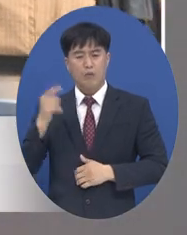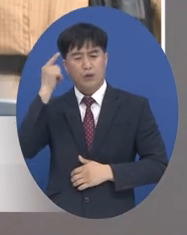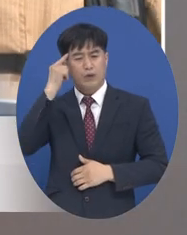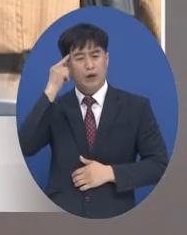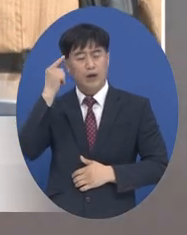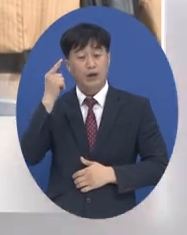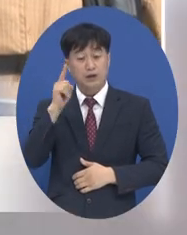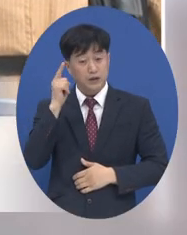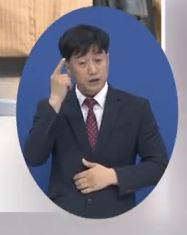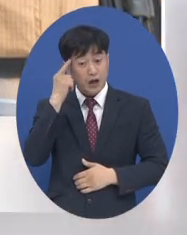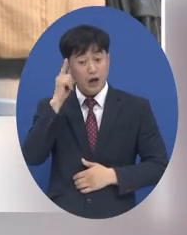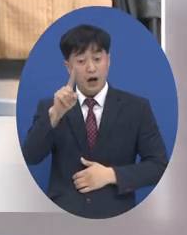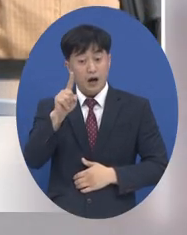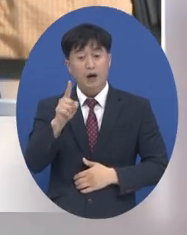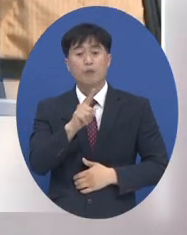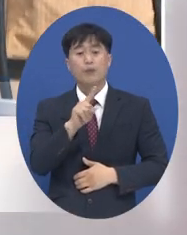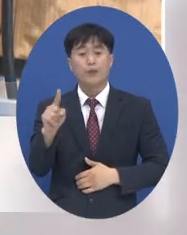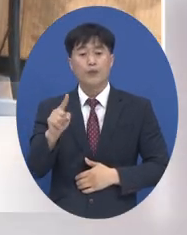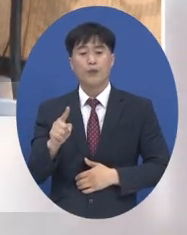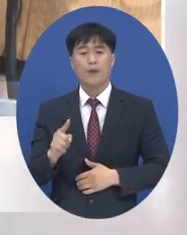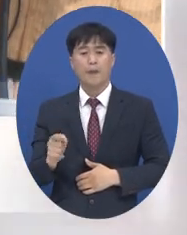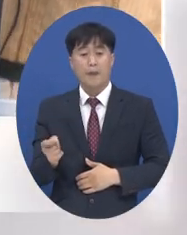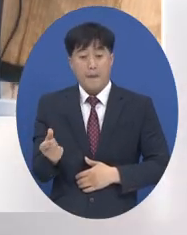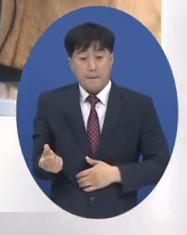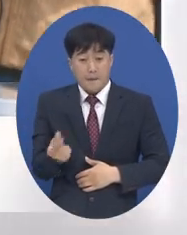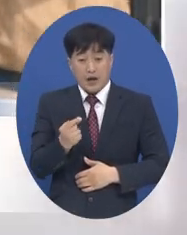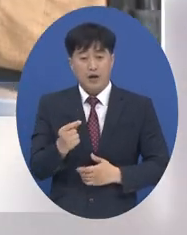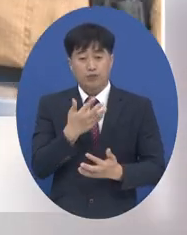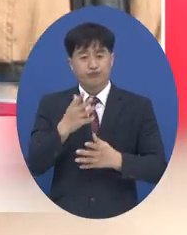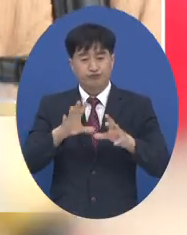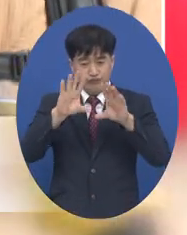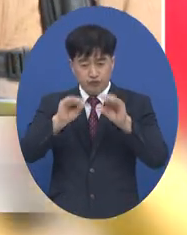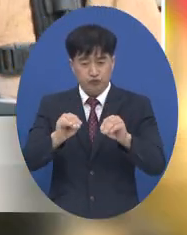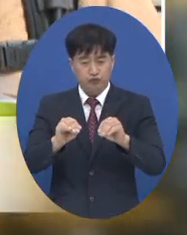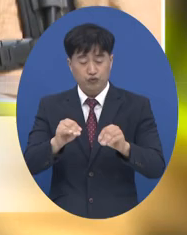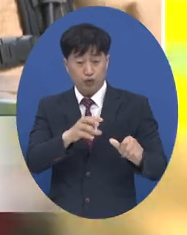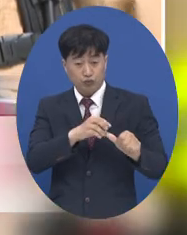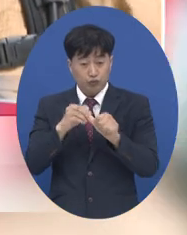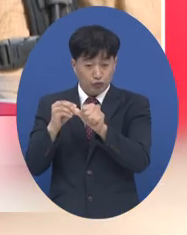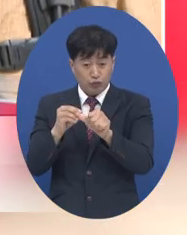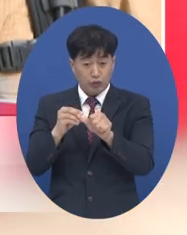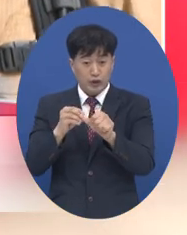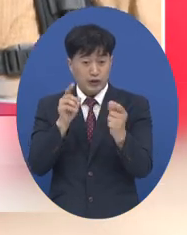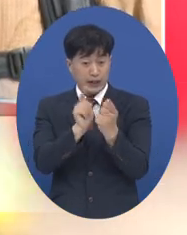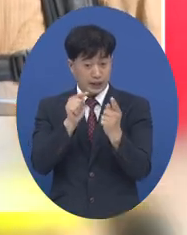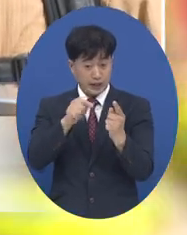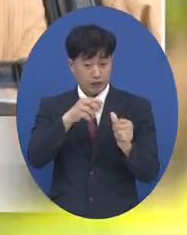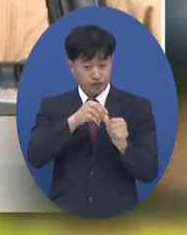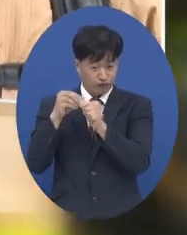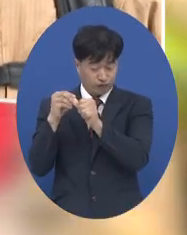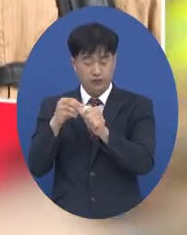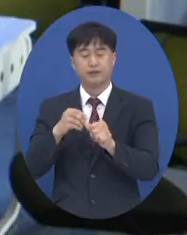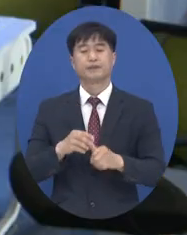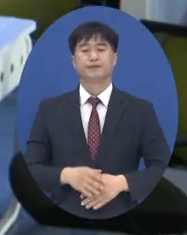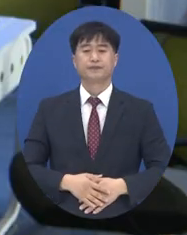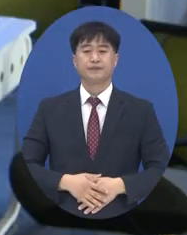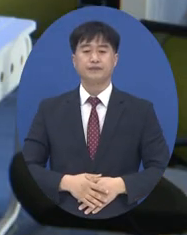자, 머릿속에 드는 건딱 하나입니다. 빨리 저 불을 진압하고 우리가 구해야 될 구조 대상자를 구하자